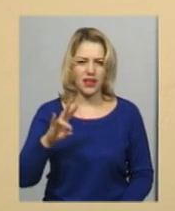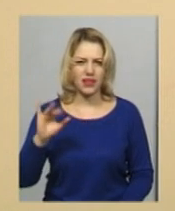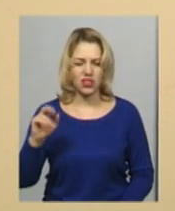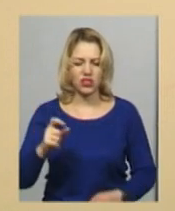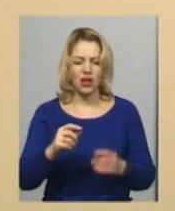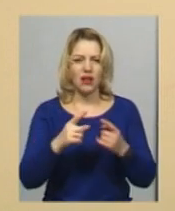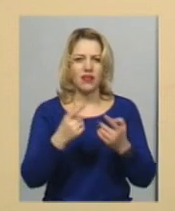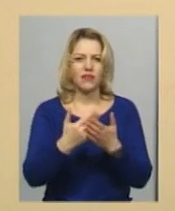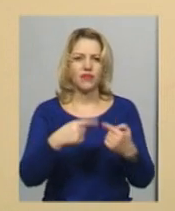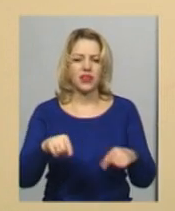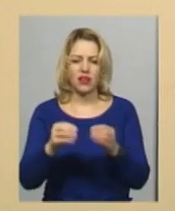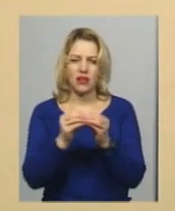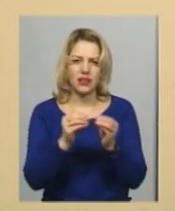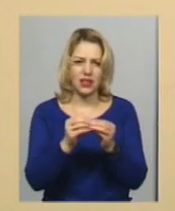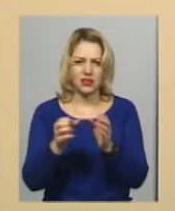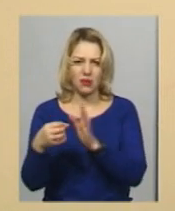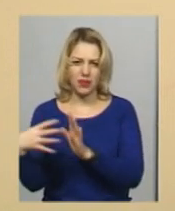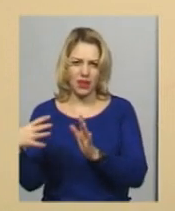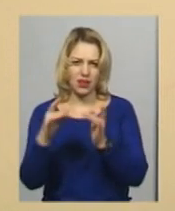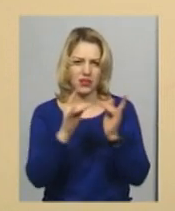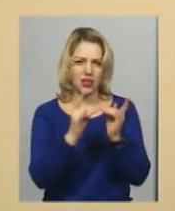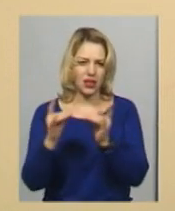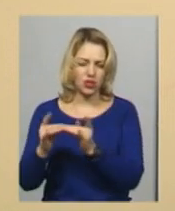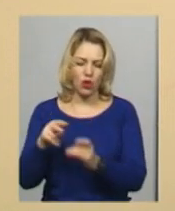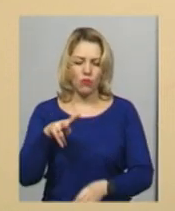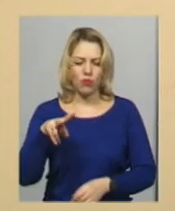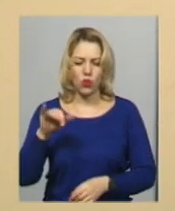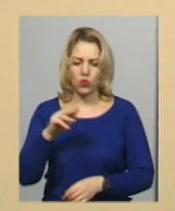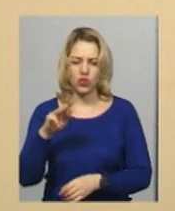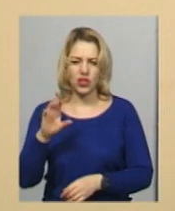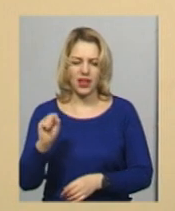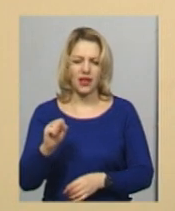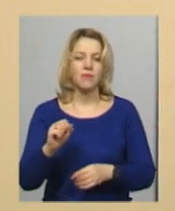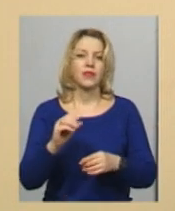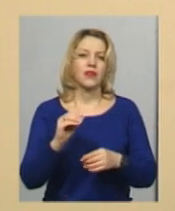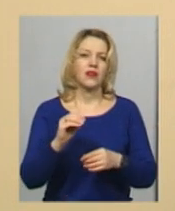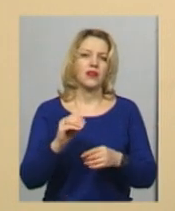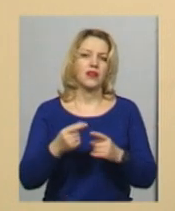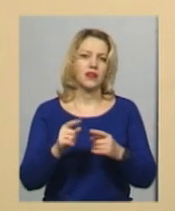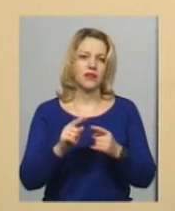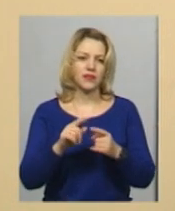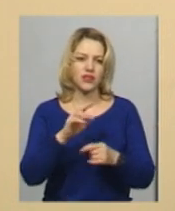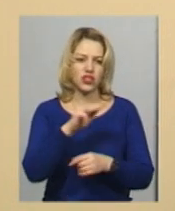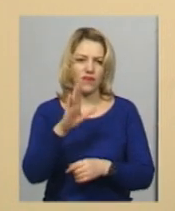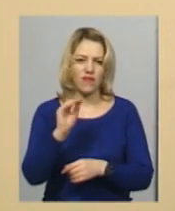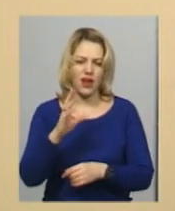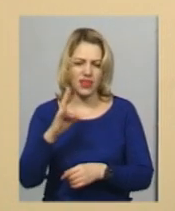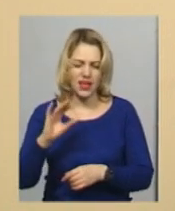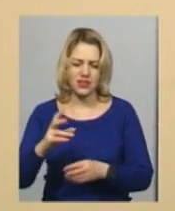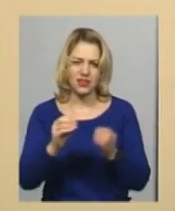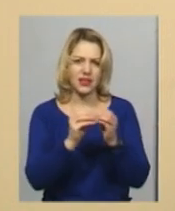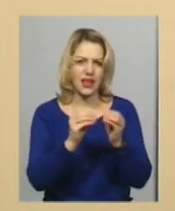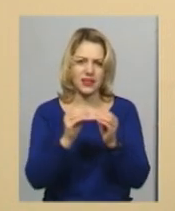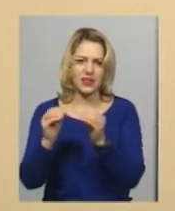ліжок, Плужне з Яславського району на 10 ліжок, Жванець, Кам'янець-Подільського району на 10 ліжок,